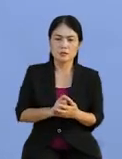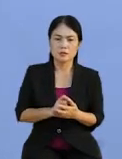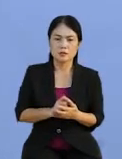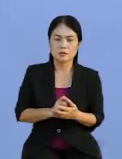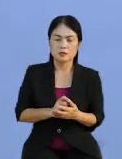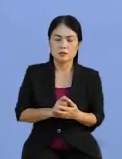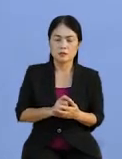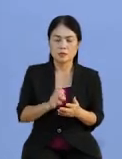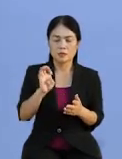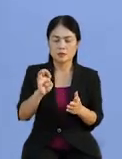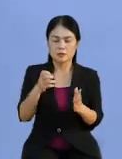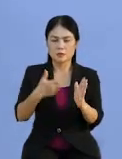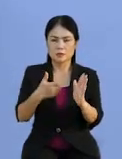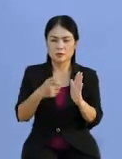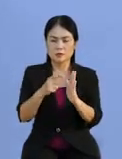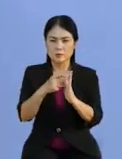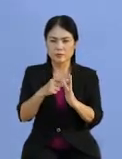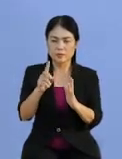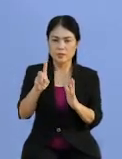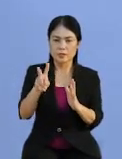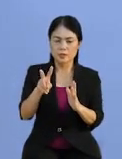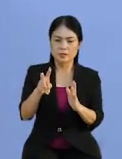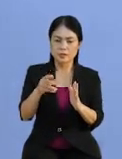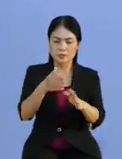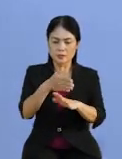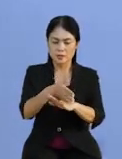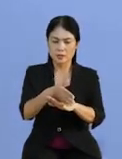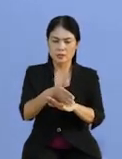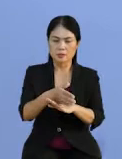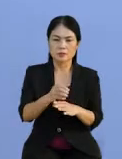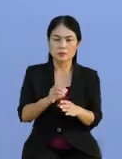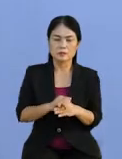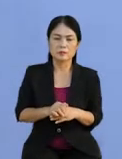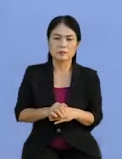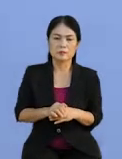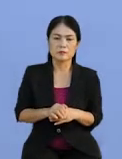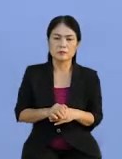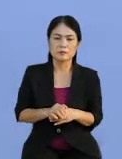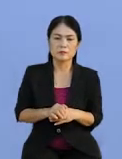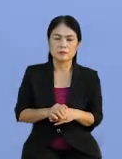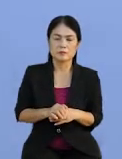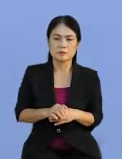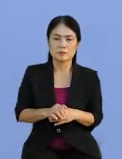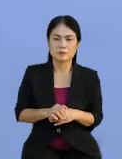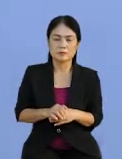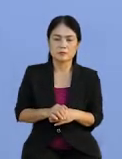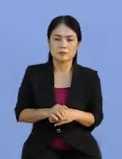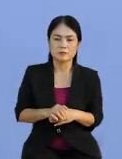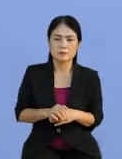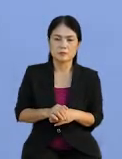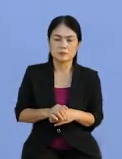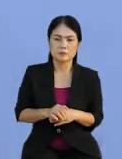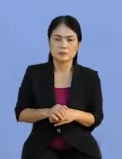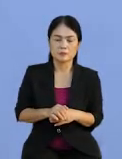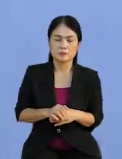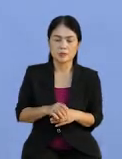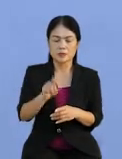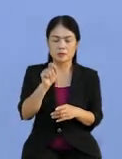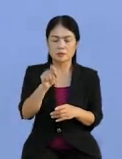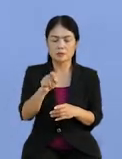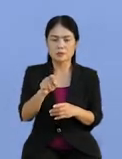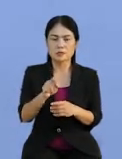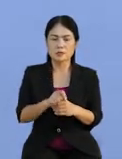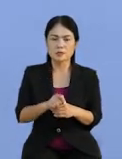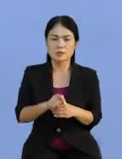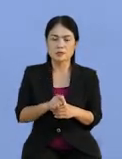nè nóng mồm đi tay mà đòn bà bàn mùi hái chẳng những cụ cái này nè mùi tiết mình là đã trong nói trong chật chu